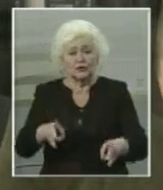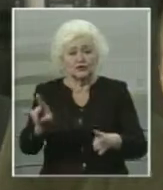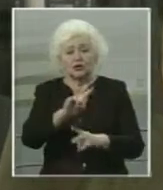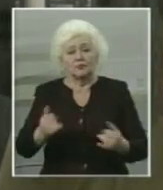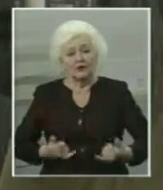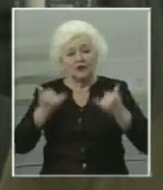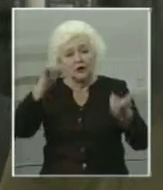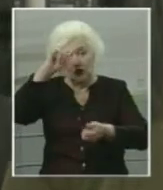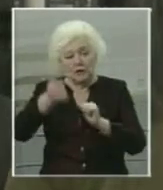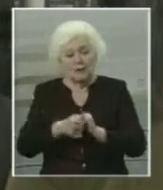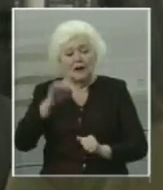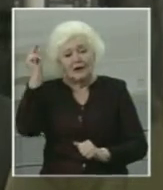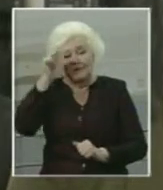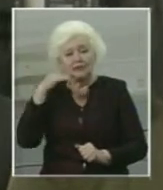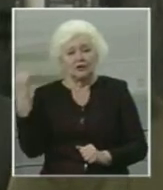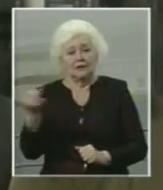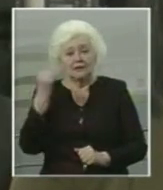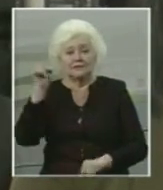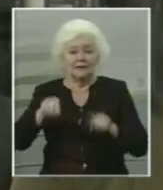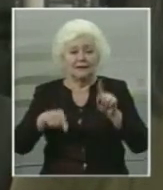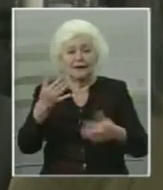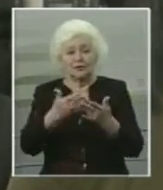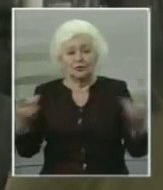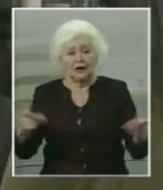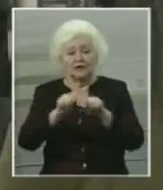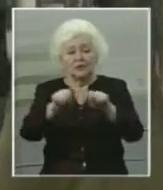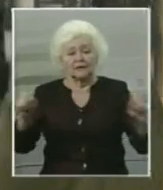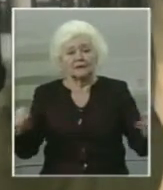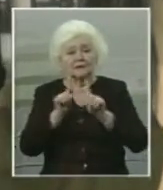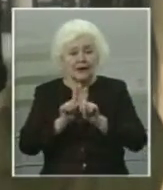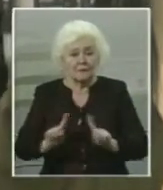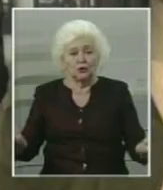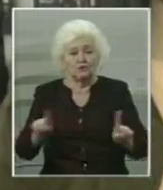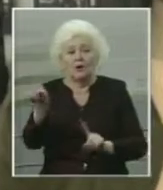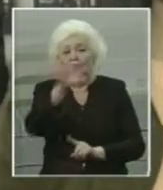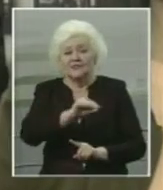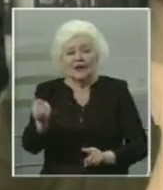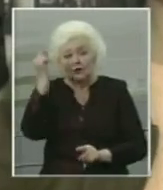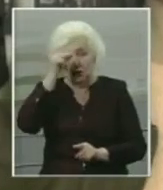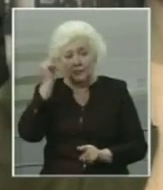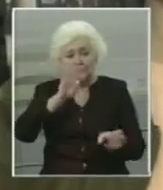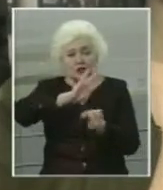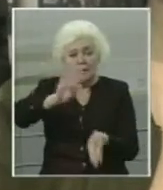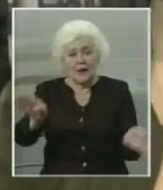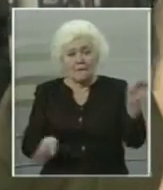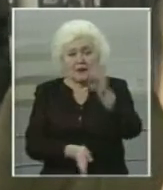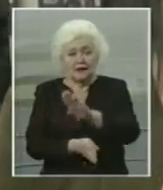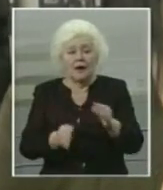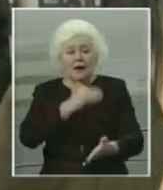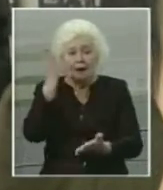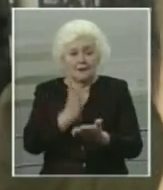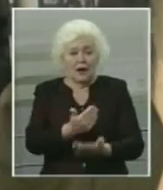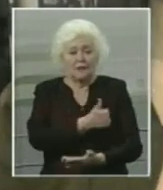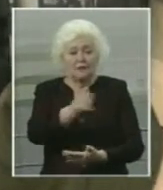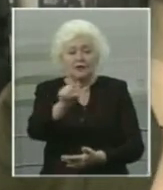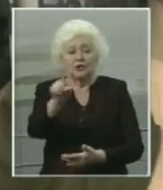шанували пам'ять та вивчали історію. Деякі речі сьогодні нам відкриваються по-новому. Все, що ми вчили, перевертається. Ми маємо прагнути,